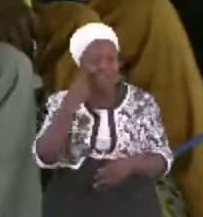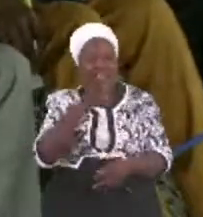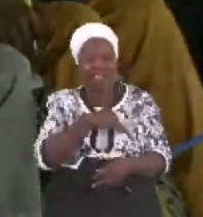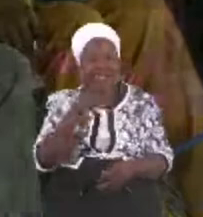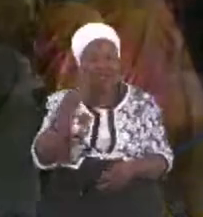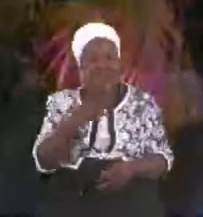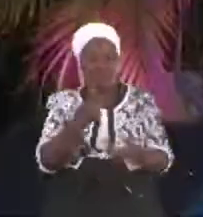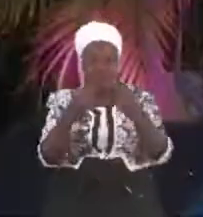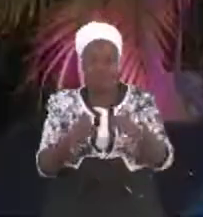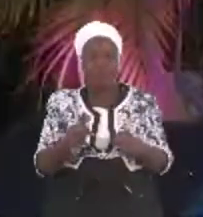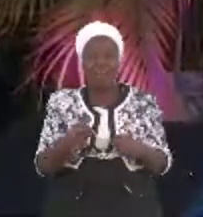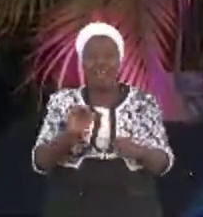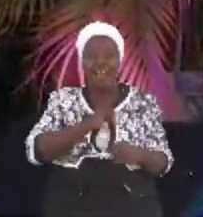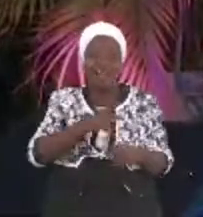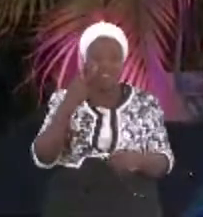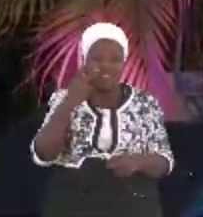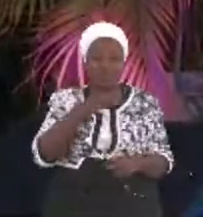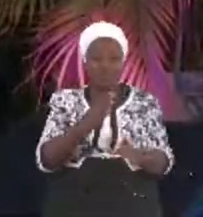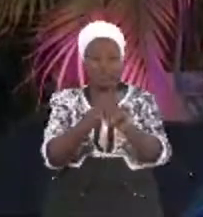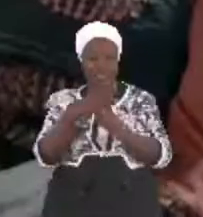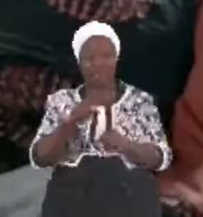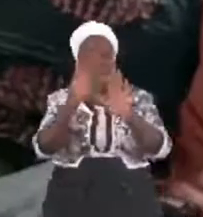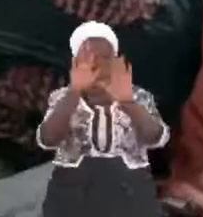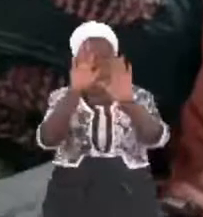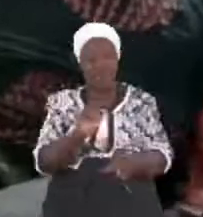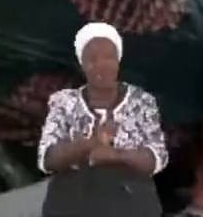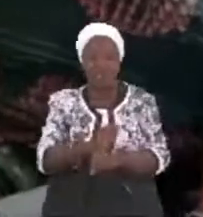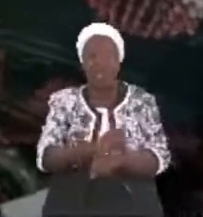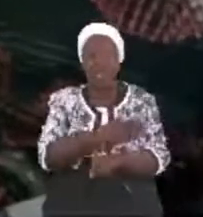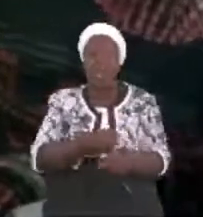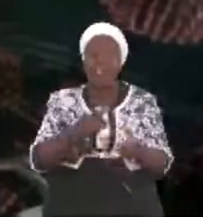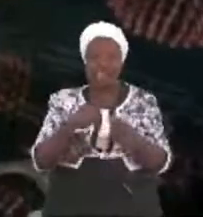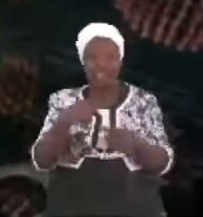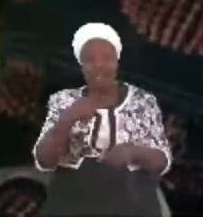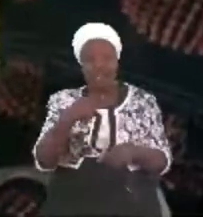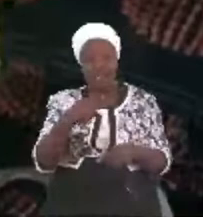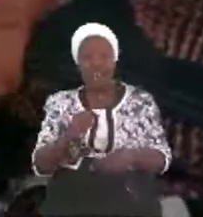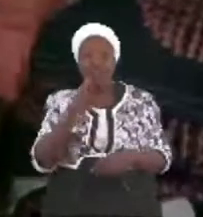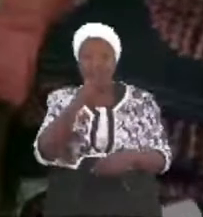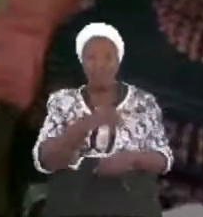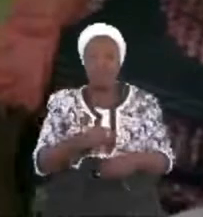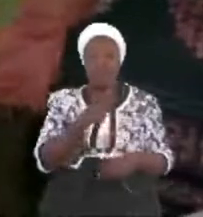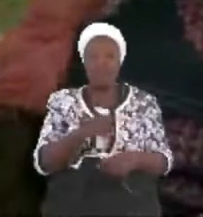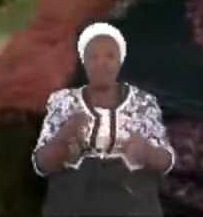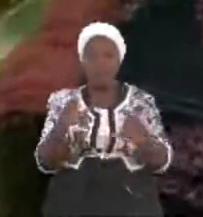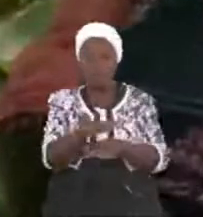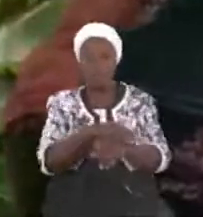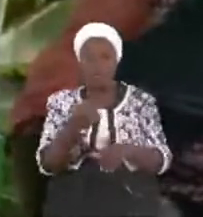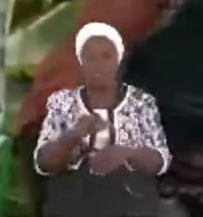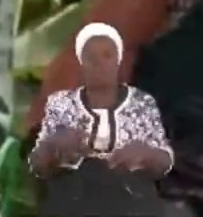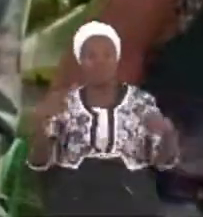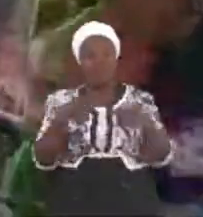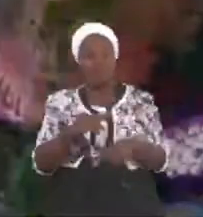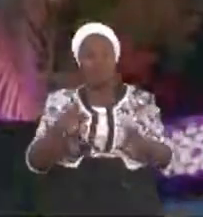te vois venir. Je te vois recevoir ton miracle. Et il dit, il découvrit le toit où